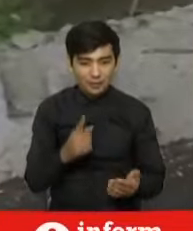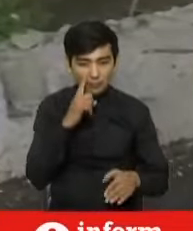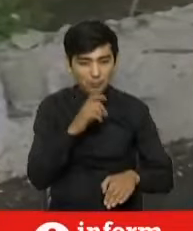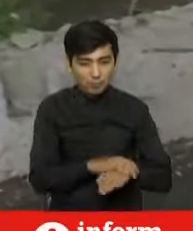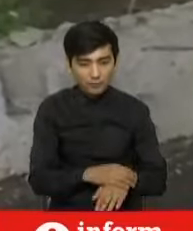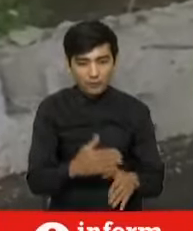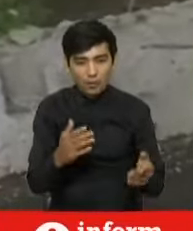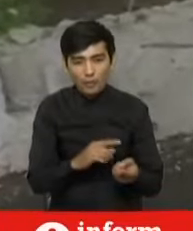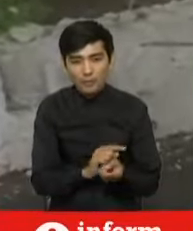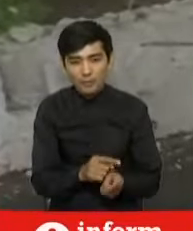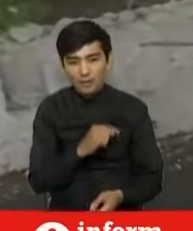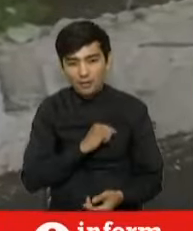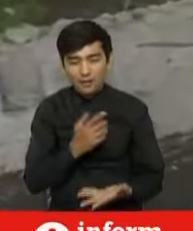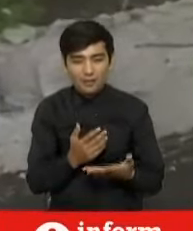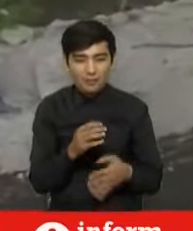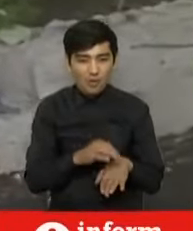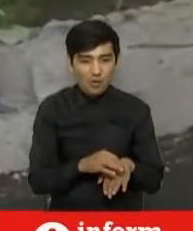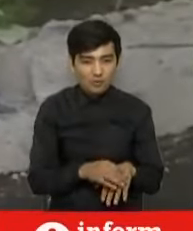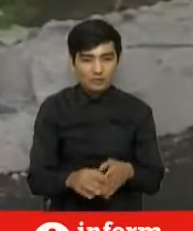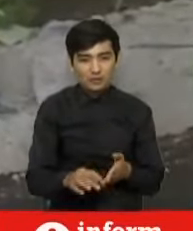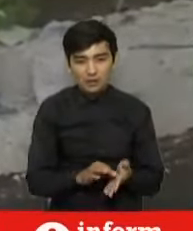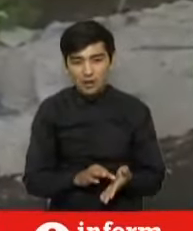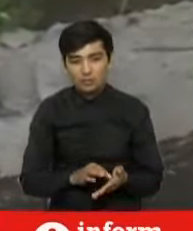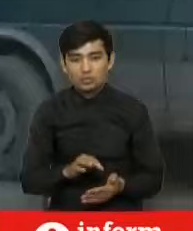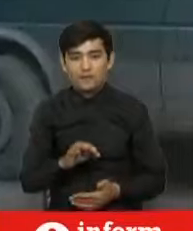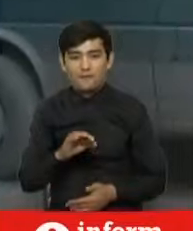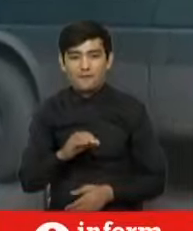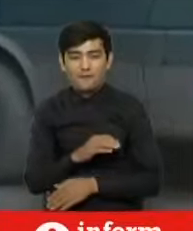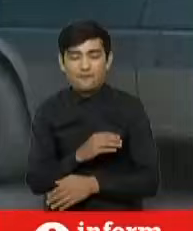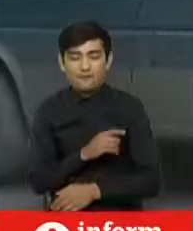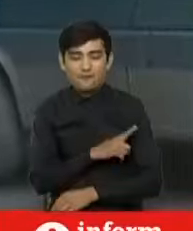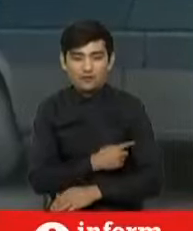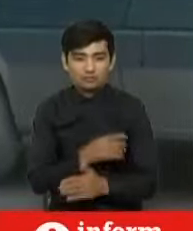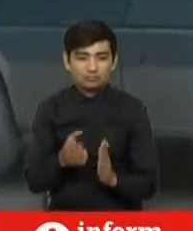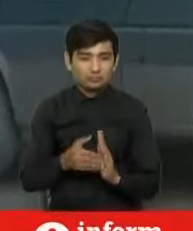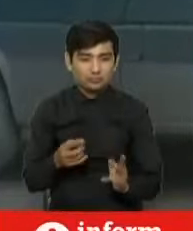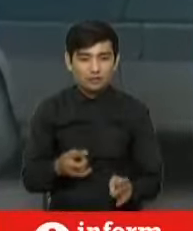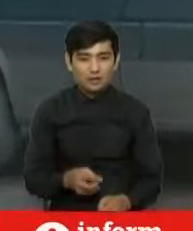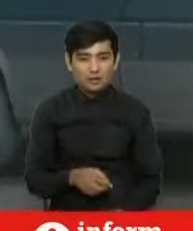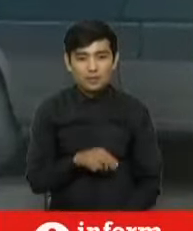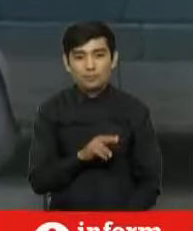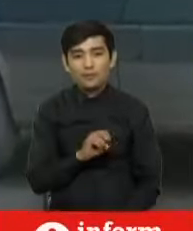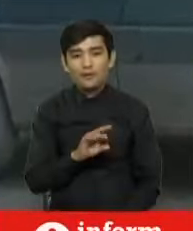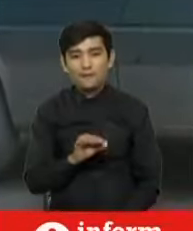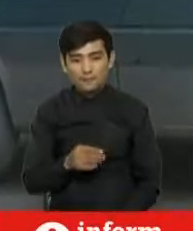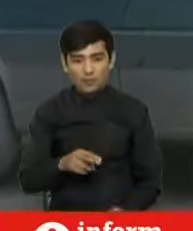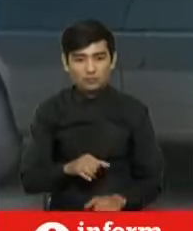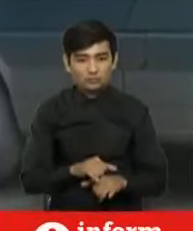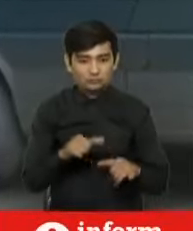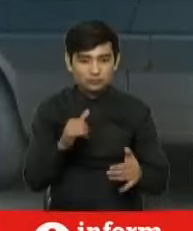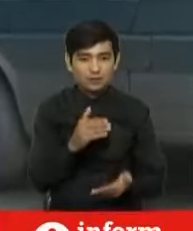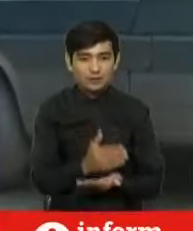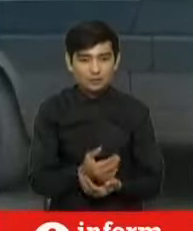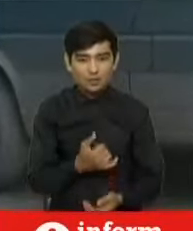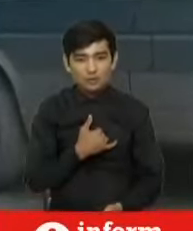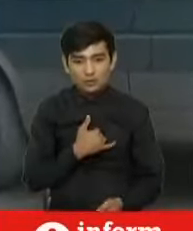какие-то изменения, то нужно обращаться обязательно к врачу. Да, пневмония, ну, как бы есть прирост. У меня самого